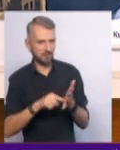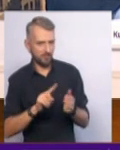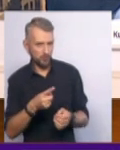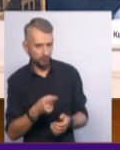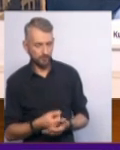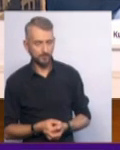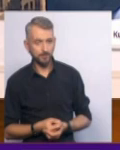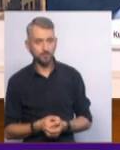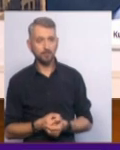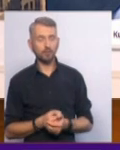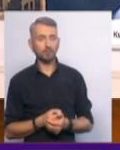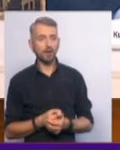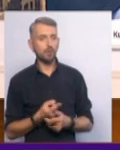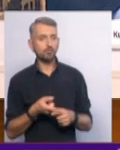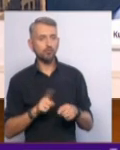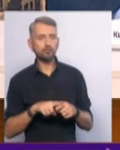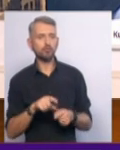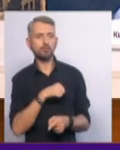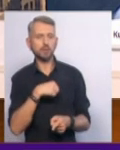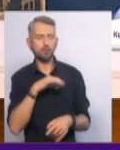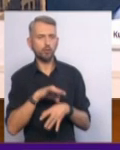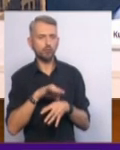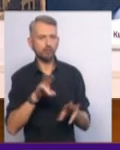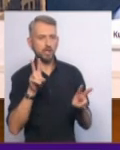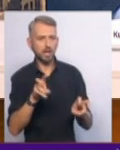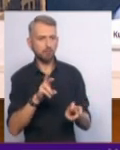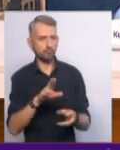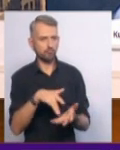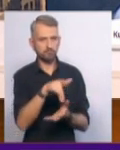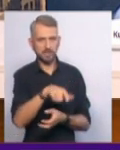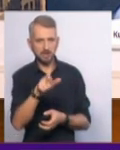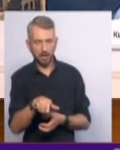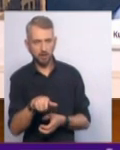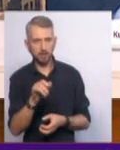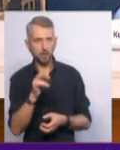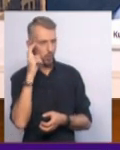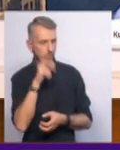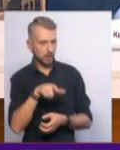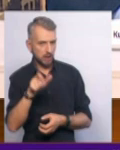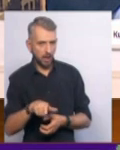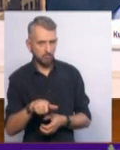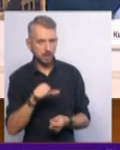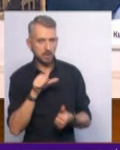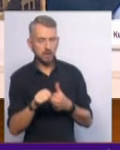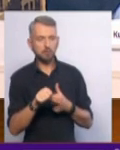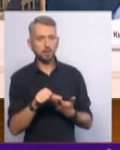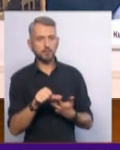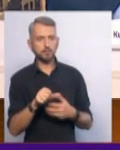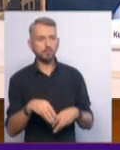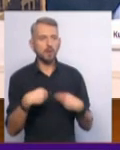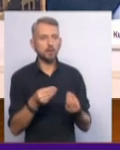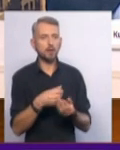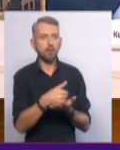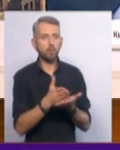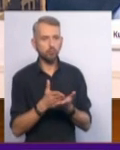що найболючіша тема як в містян, у киян, саме надання послуг